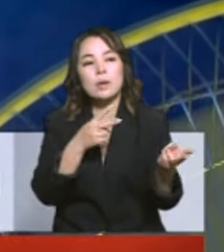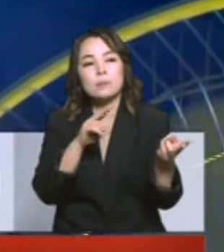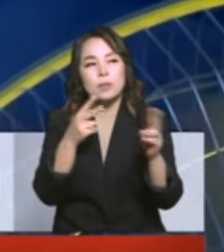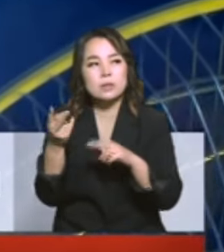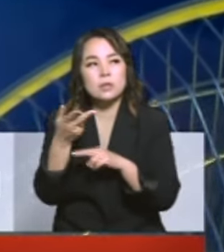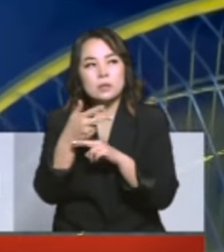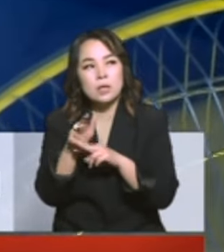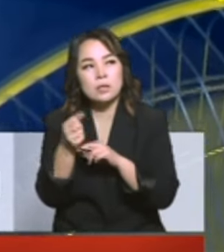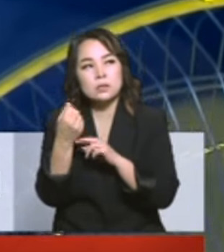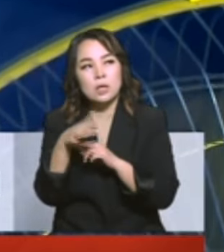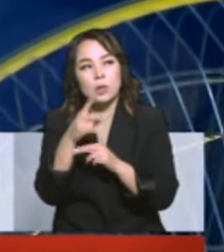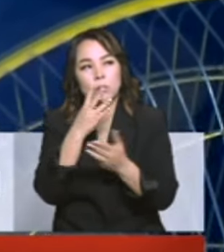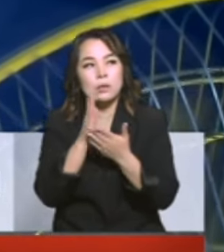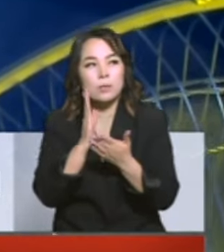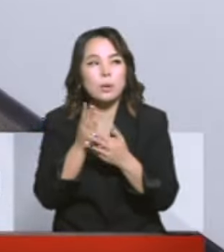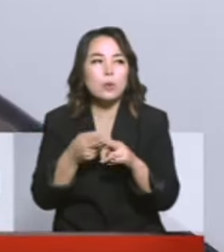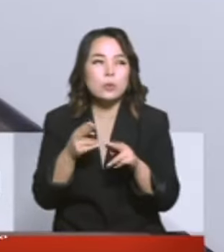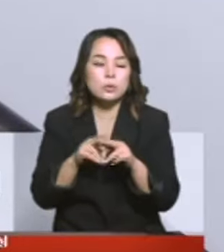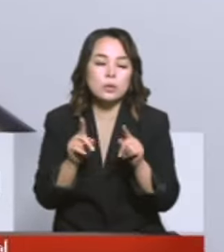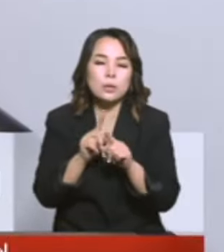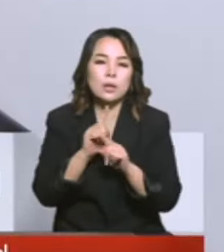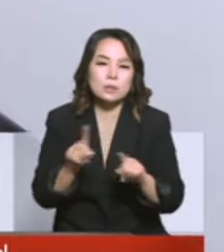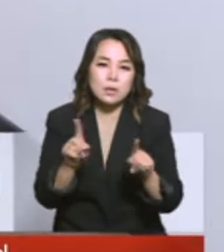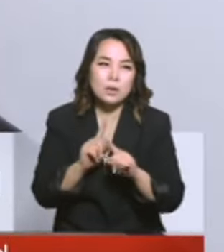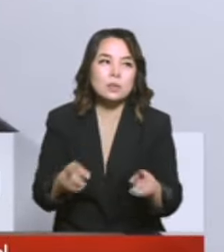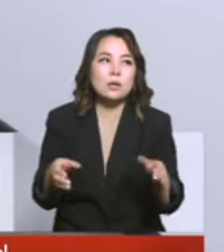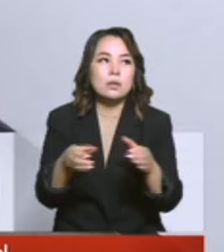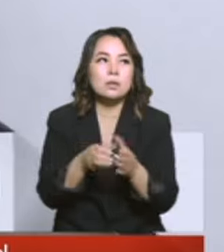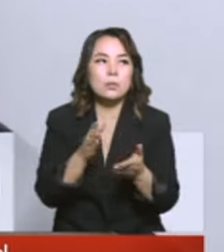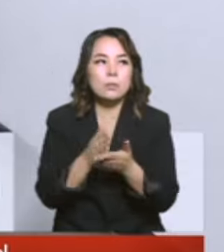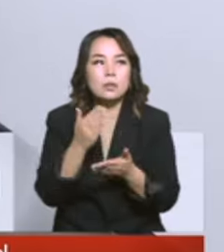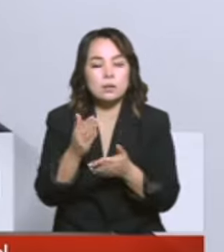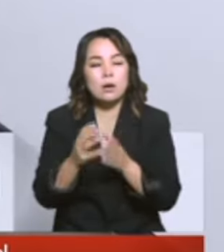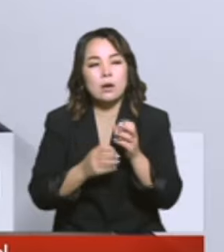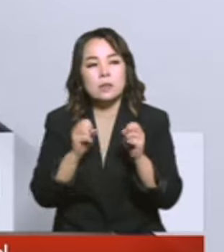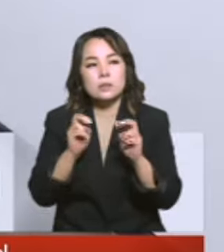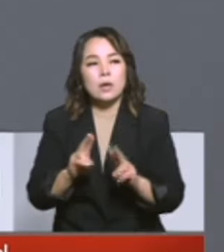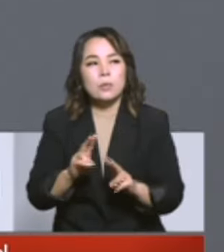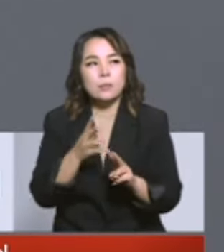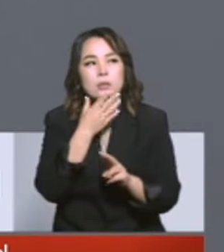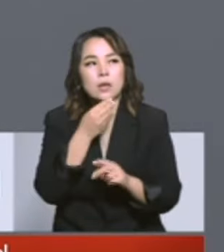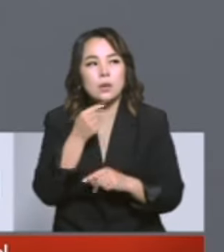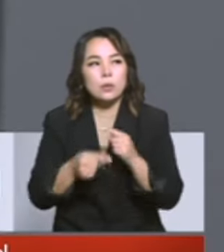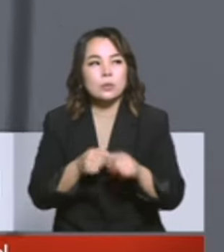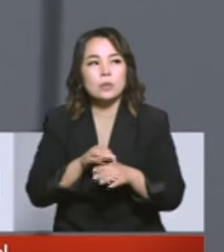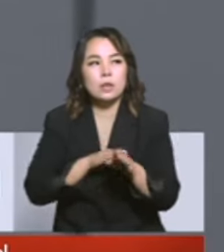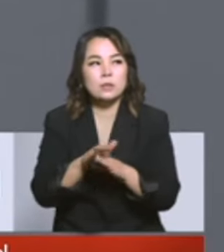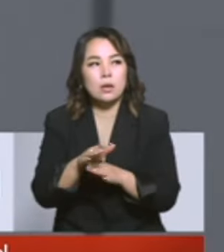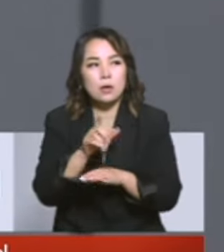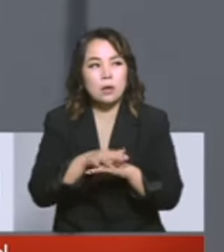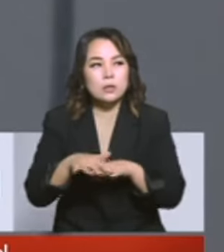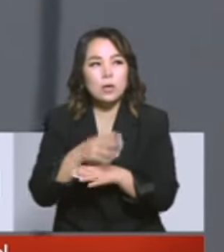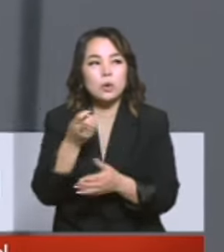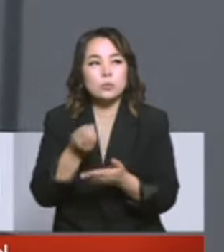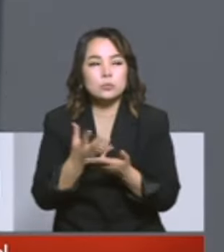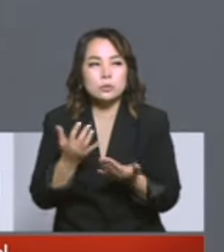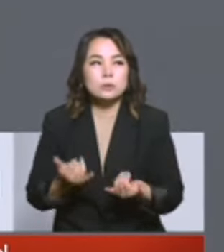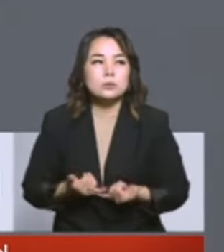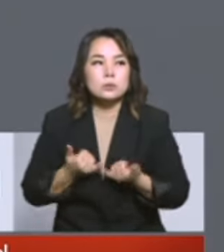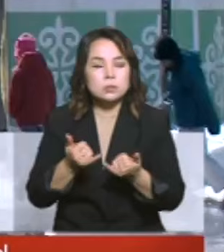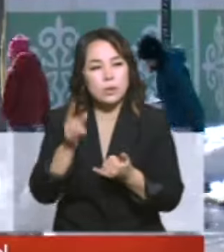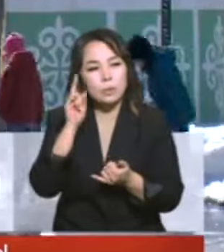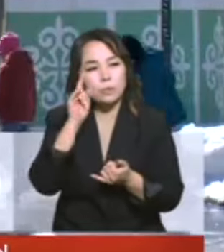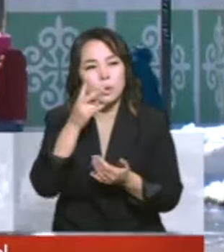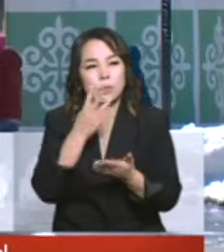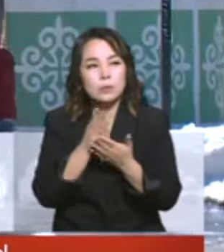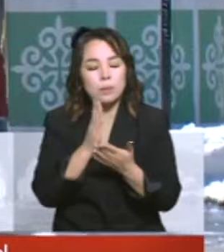түсіріп жариялайды. Мұндай креативті контент арқылы әлемге еліміздің көркем салт-дәстүрлері мен халқымыздың құндылықтарын паш ету